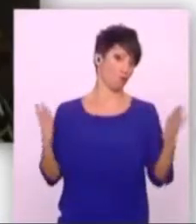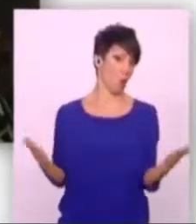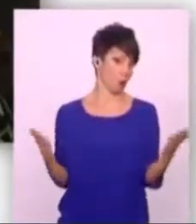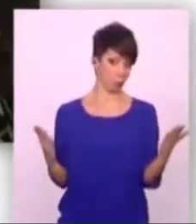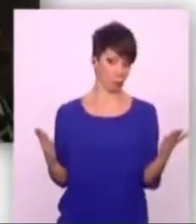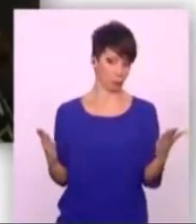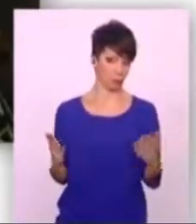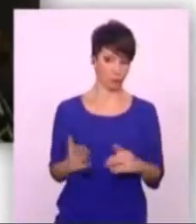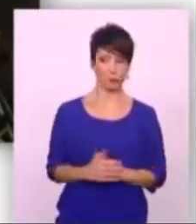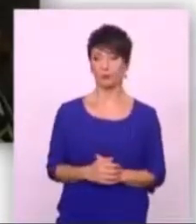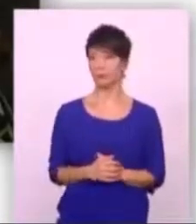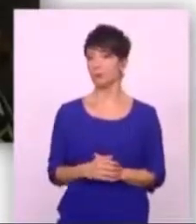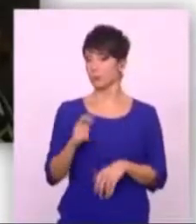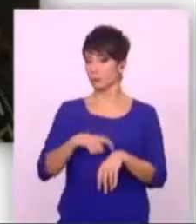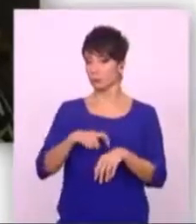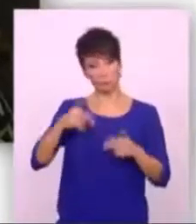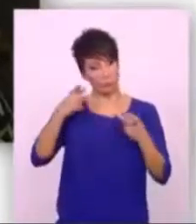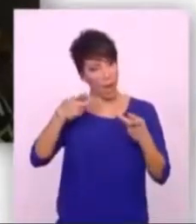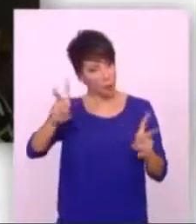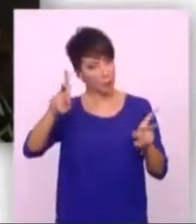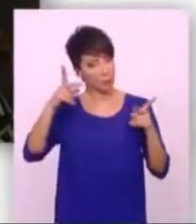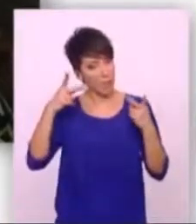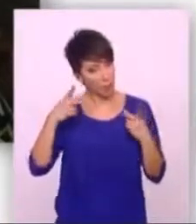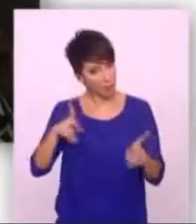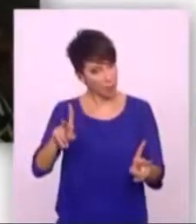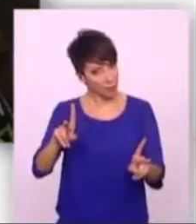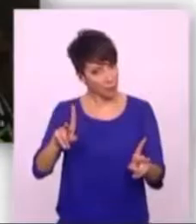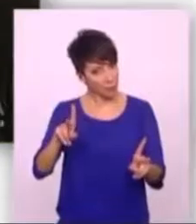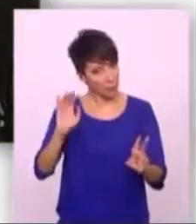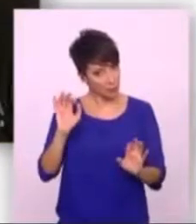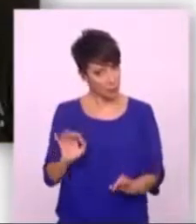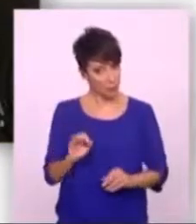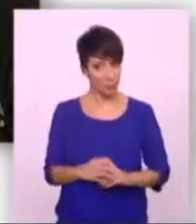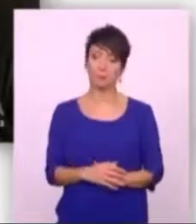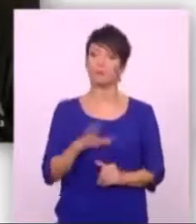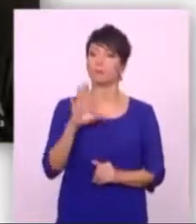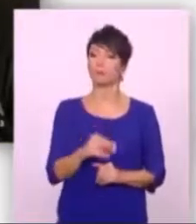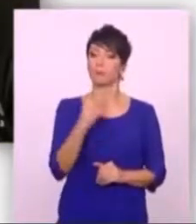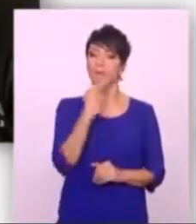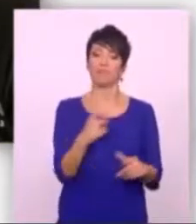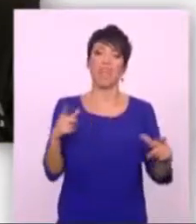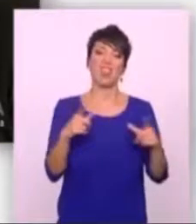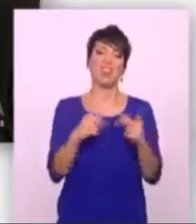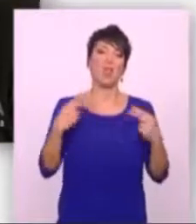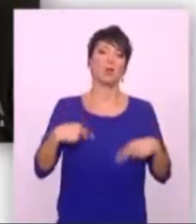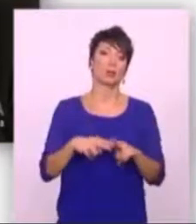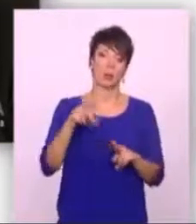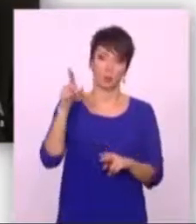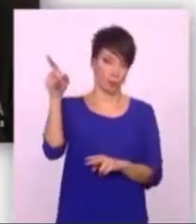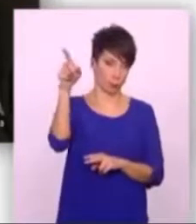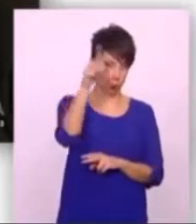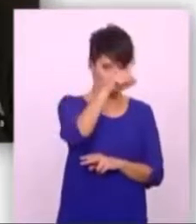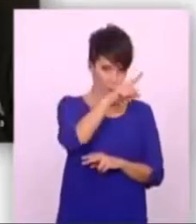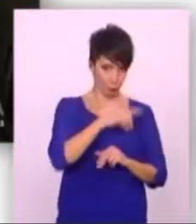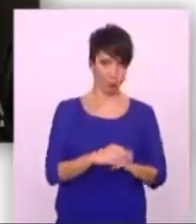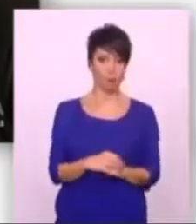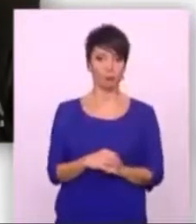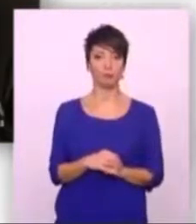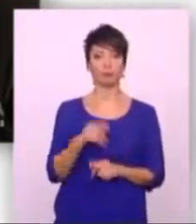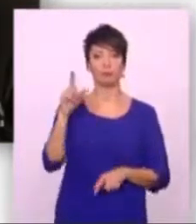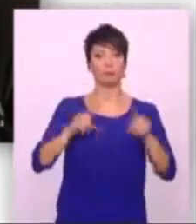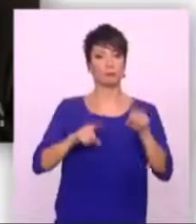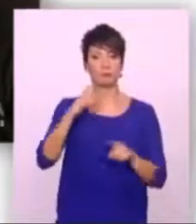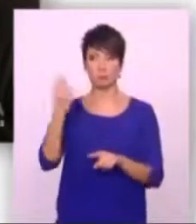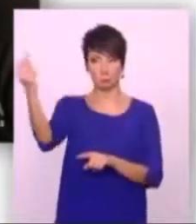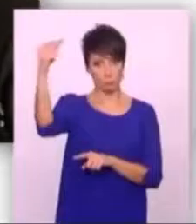του Διοικητικού Συμβουλίου τα οποία έχουν συγγενείς τους εργαζόμενους. Παράδειγμα, μιλούν για την αδελφή σας. Έχουμε στελέχη τα οποία